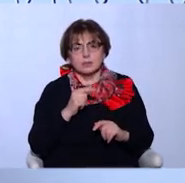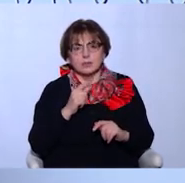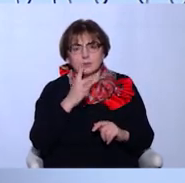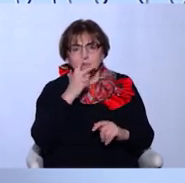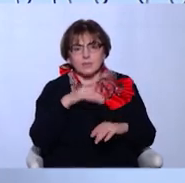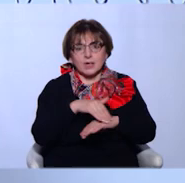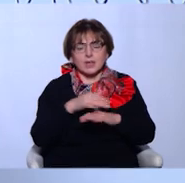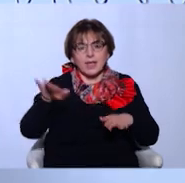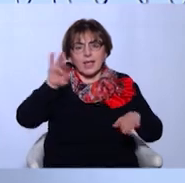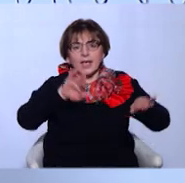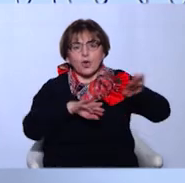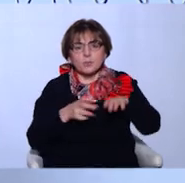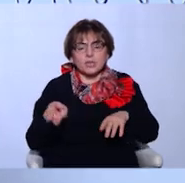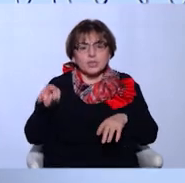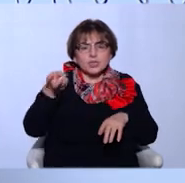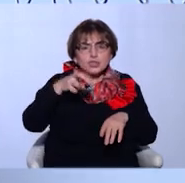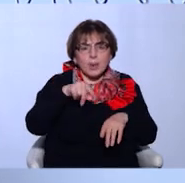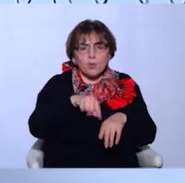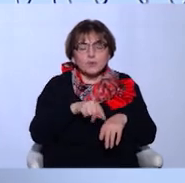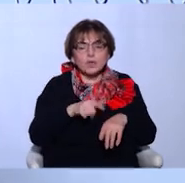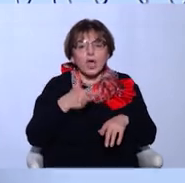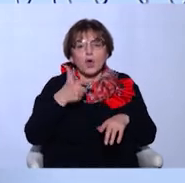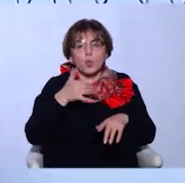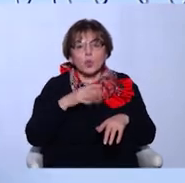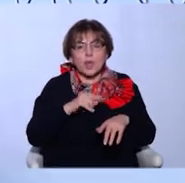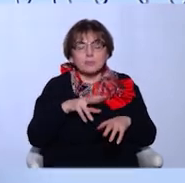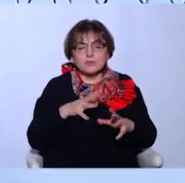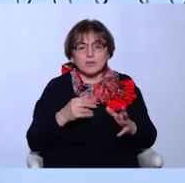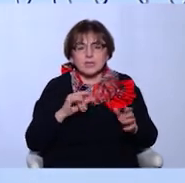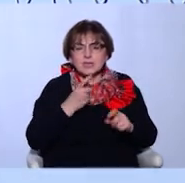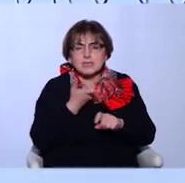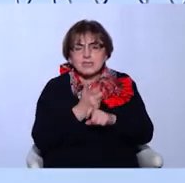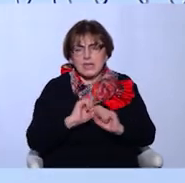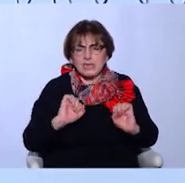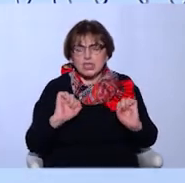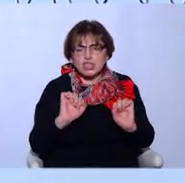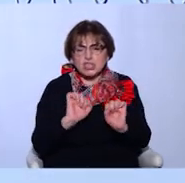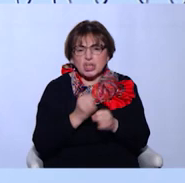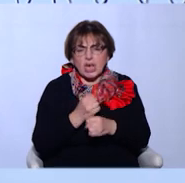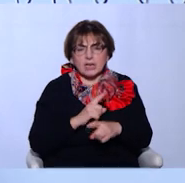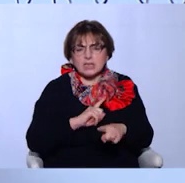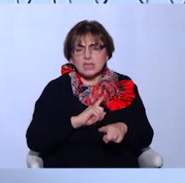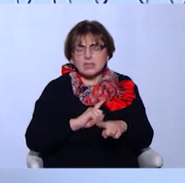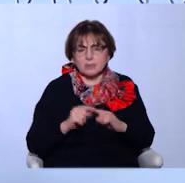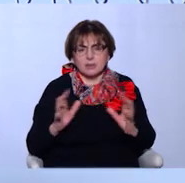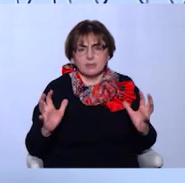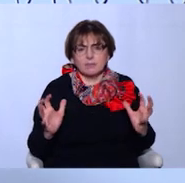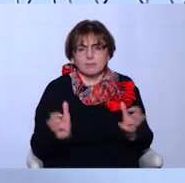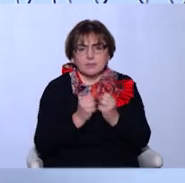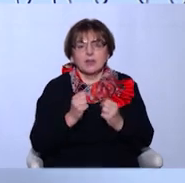ირტოზის ხეობიდან ჩამოსული ლეკი დაესხმება თავს გურამიშვილს ძალიან სწრაფად ხდება ეს ყველაფერი და აი ახლა